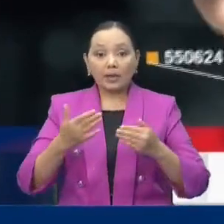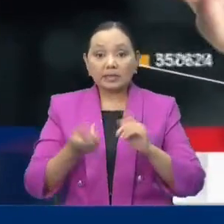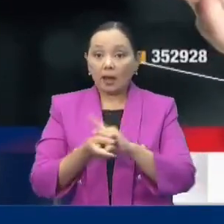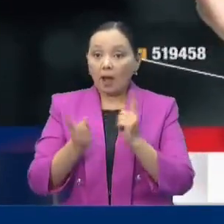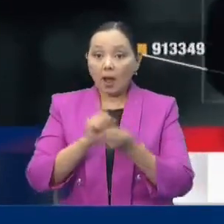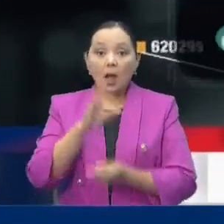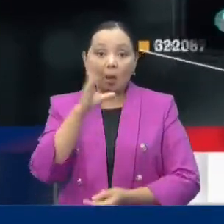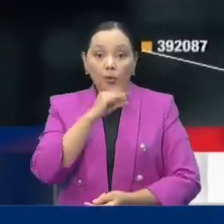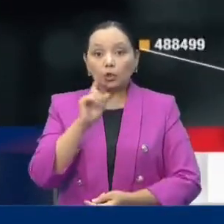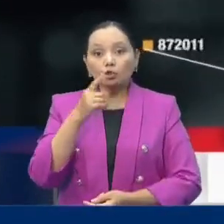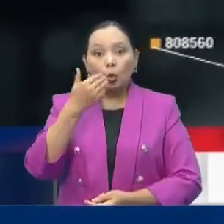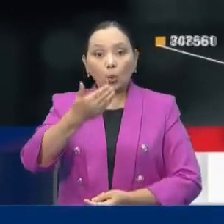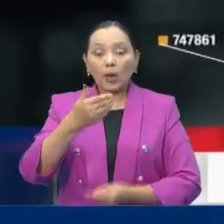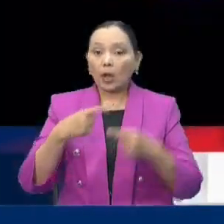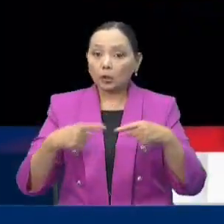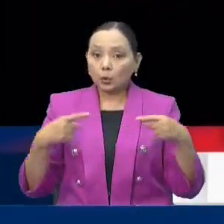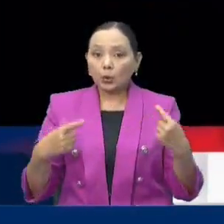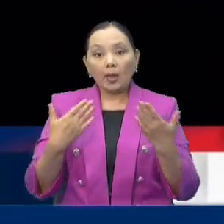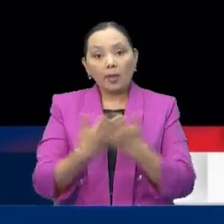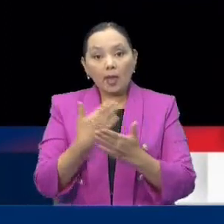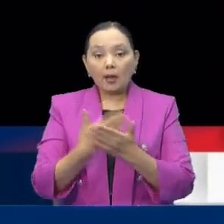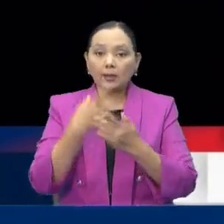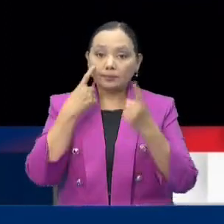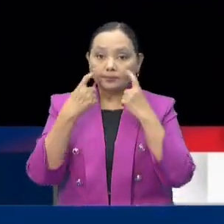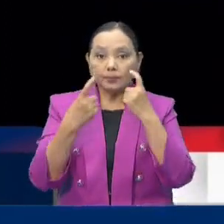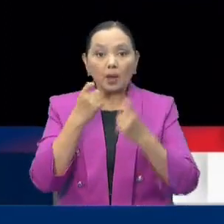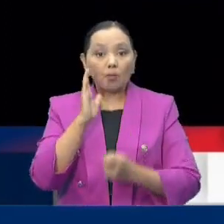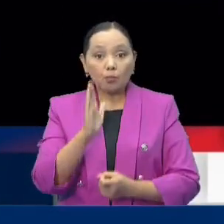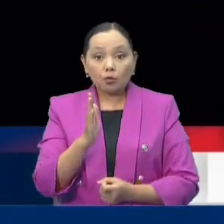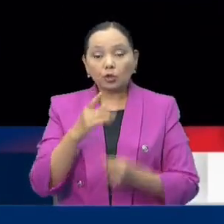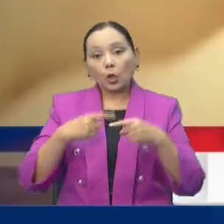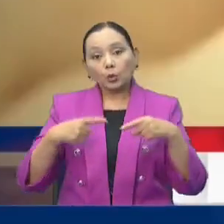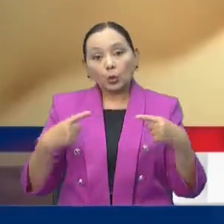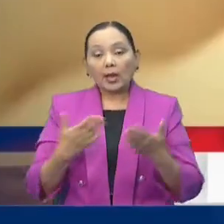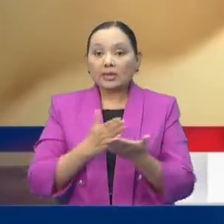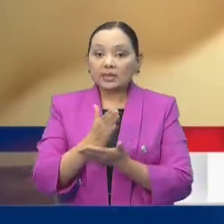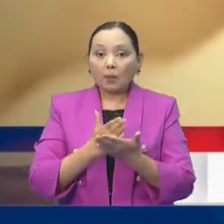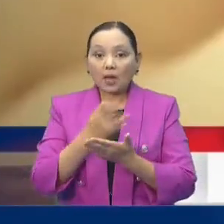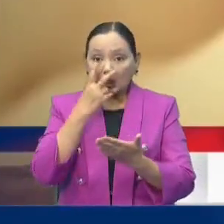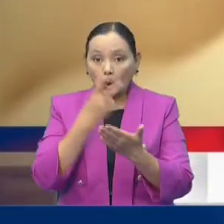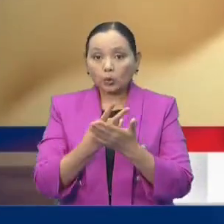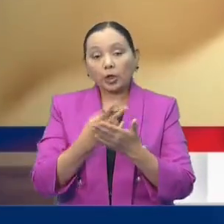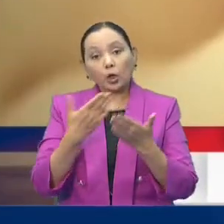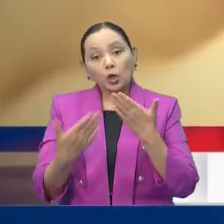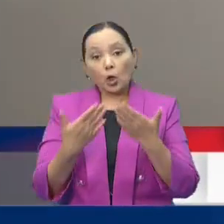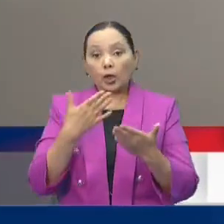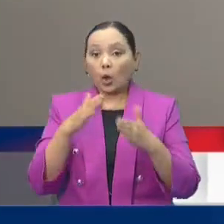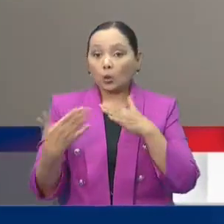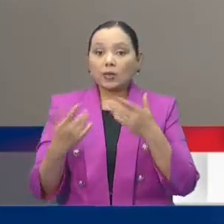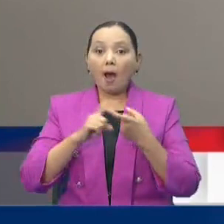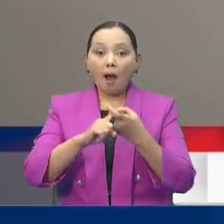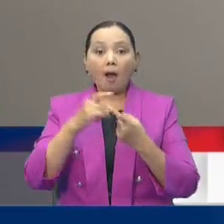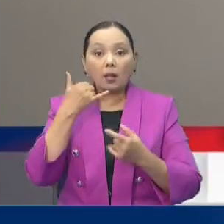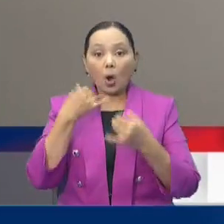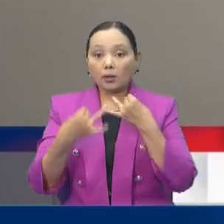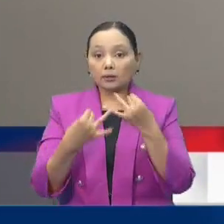aylanib ulgurdi. Chunki ulardan turli xil yangiliklardan xabardor bo'lishda, turli xil xizmatlar ko'rsatishda yoki o'zaro aloqa